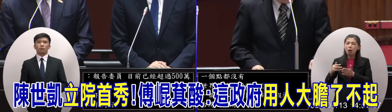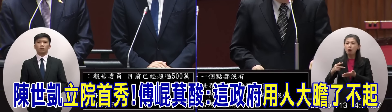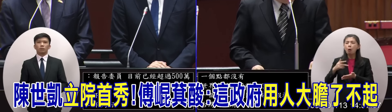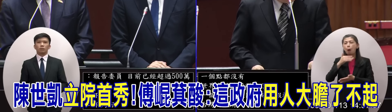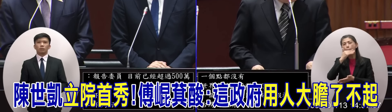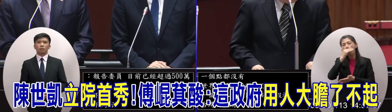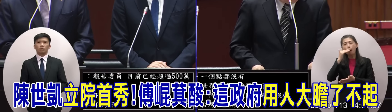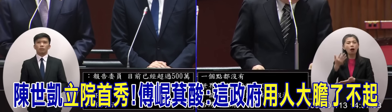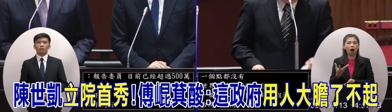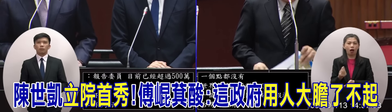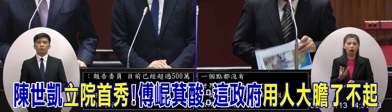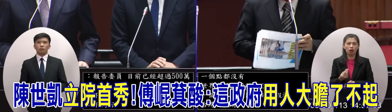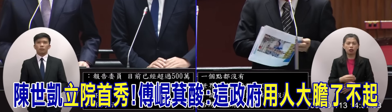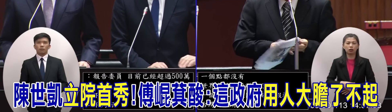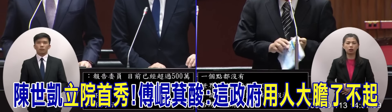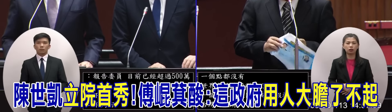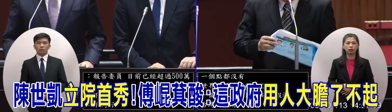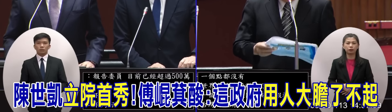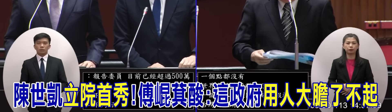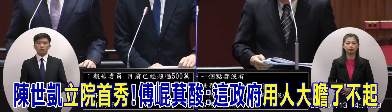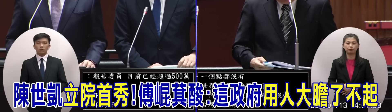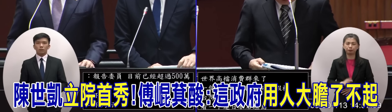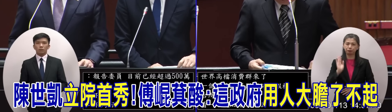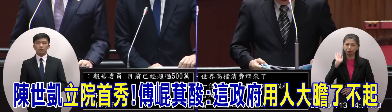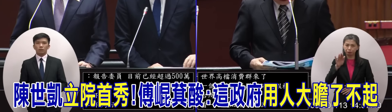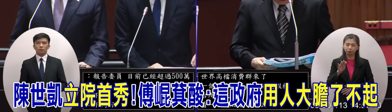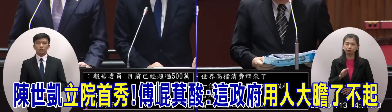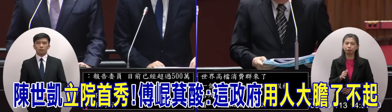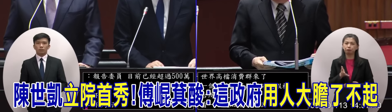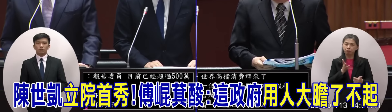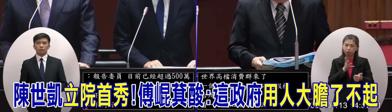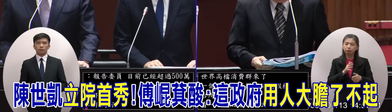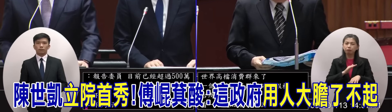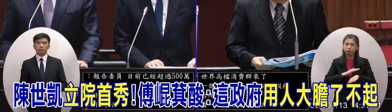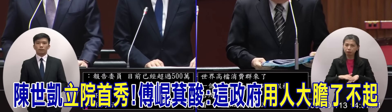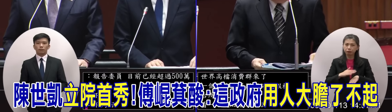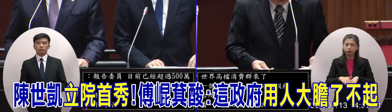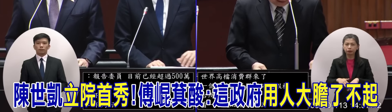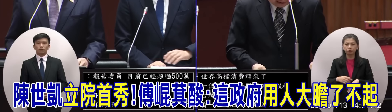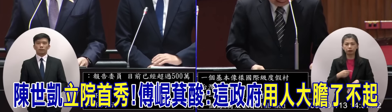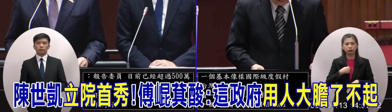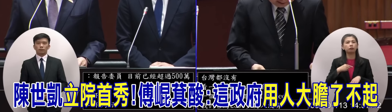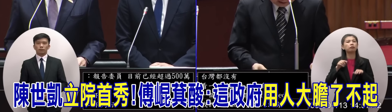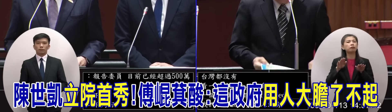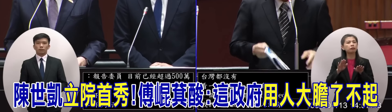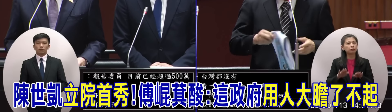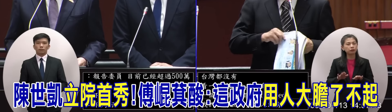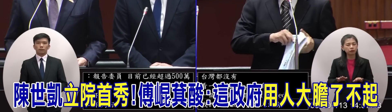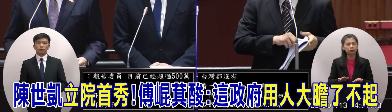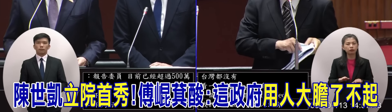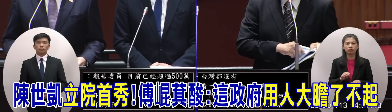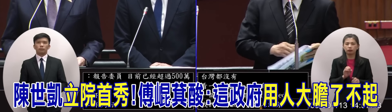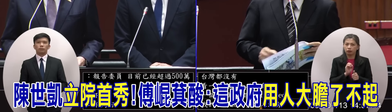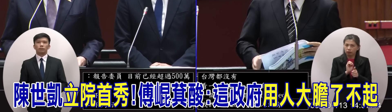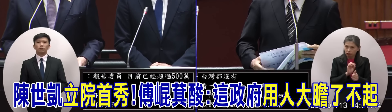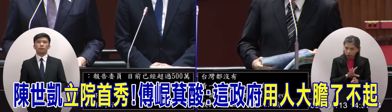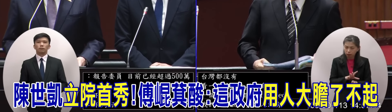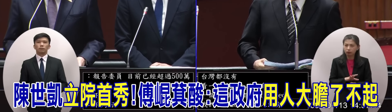有很多啊可以切磋的机会哈。所以本席今天呢、真的是非常诚意的一